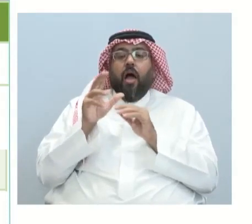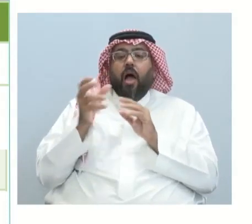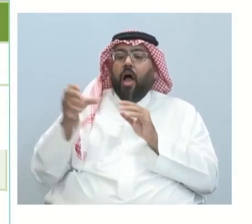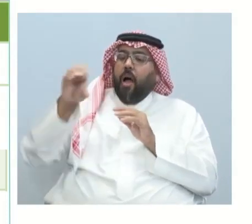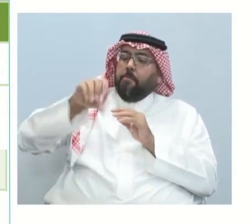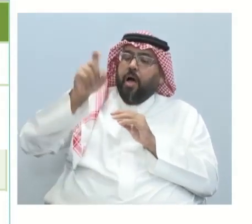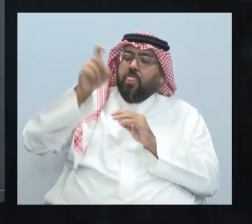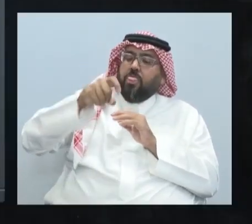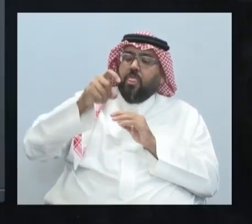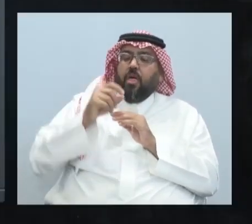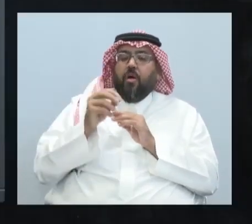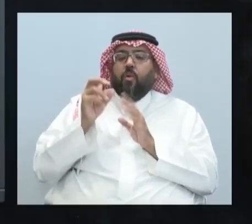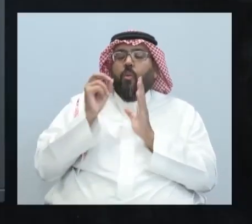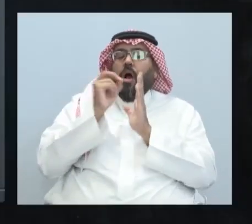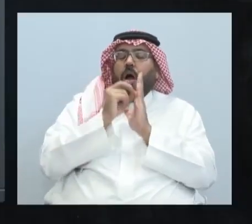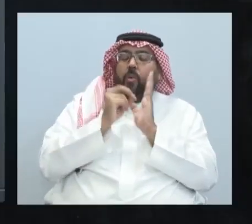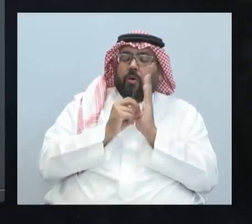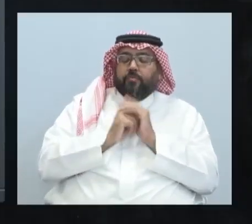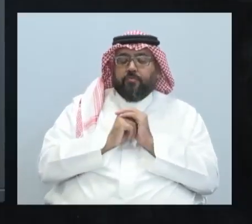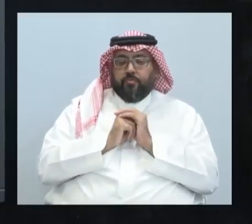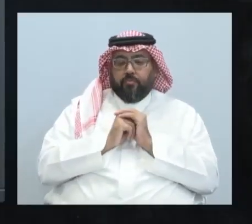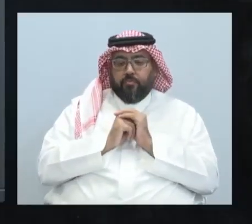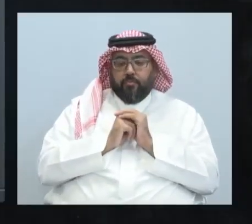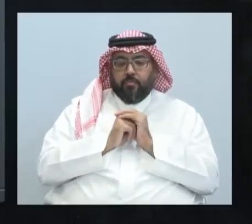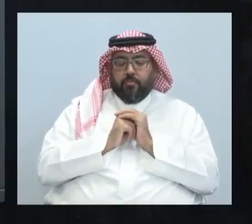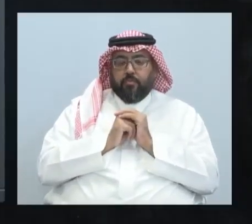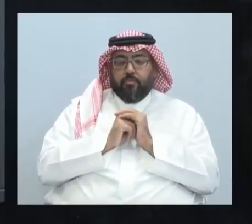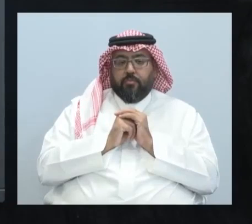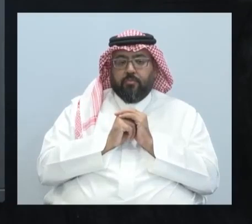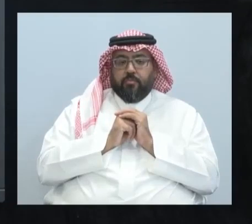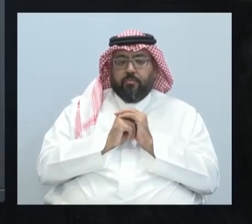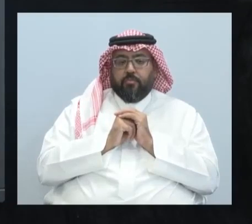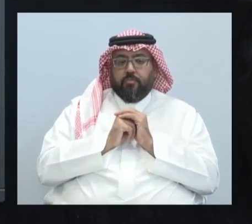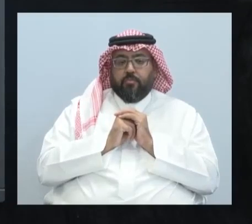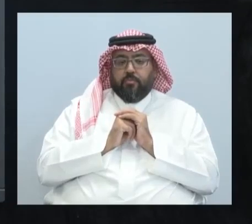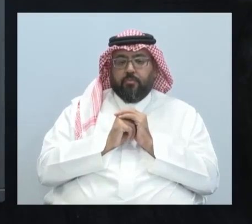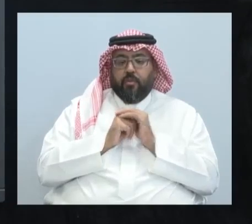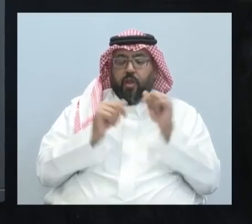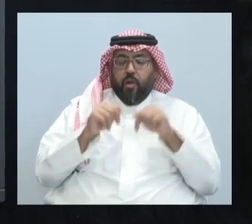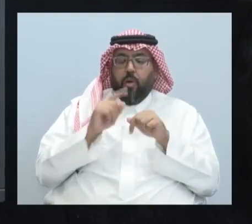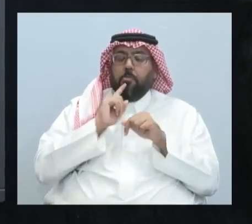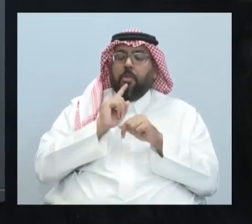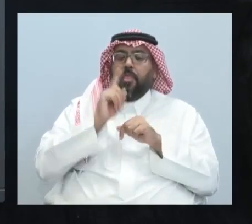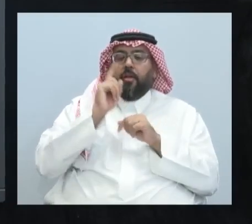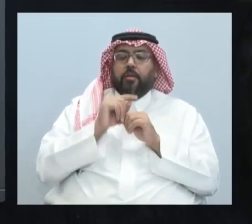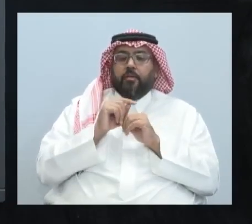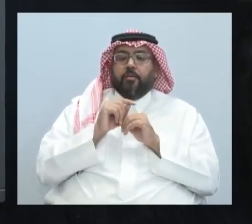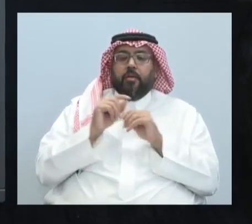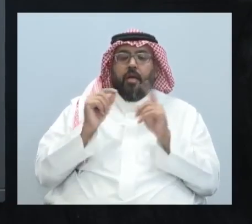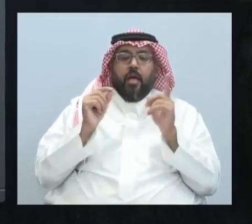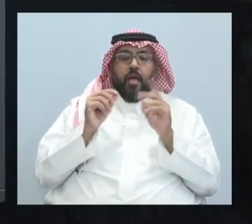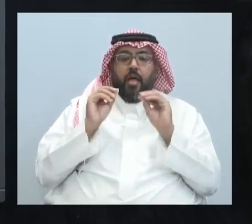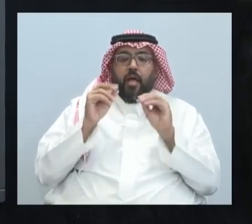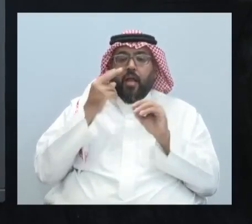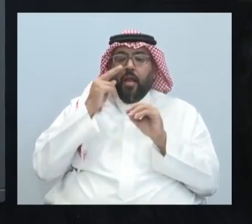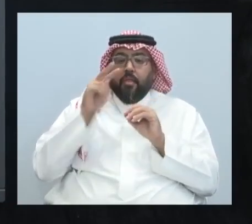والقواعد اللي هو نموذج ارهينيوس ونموذج برونسد لوري اليوم ان شاء الله سوف نتعرف على مين على